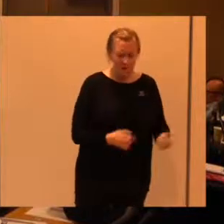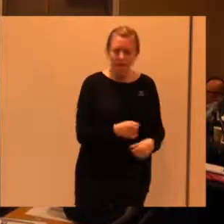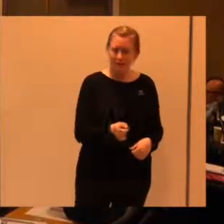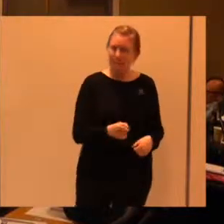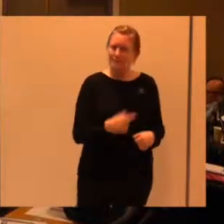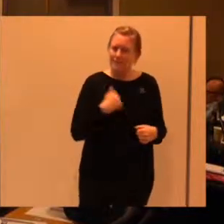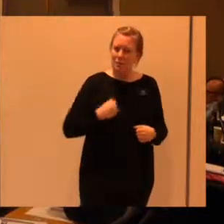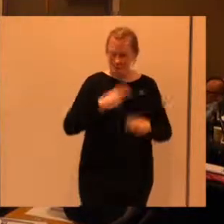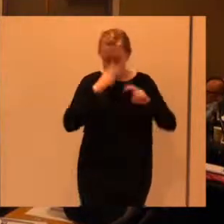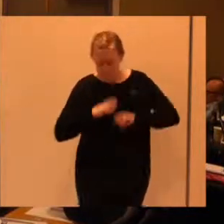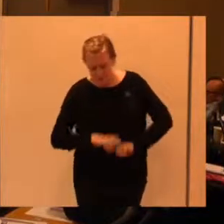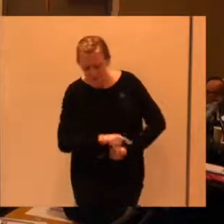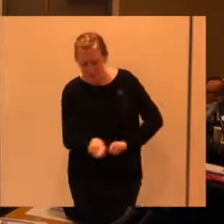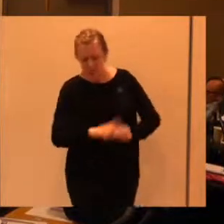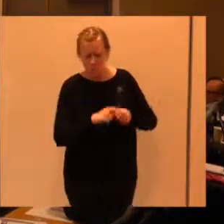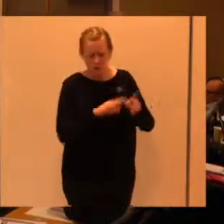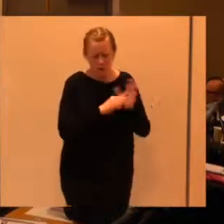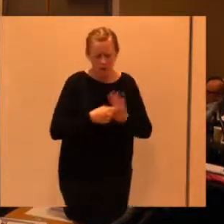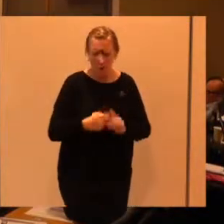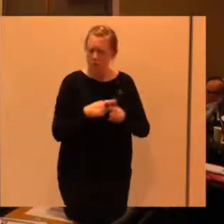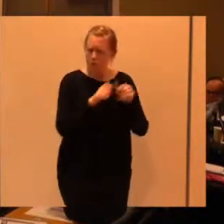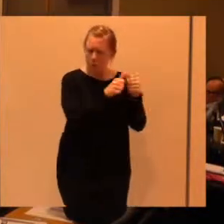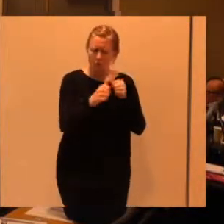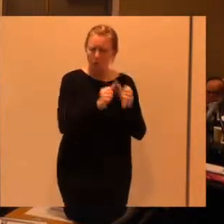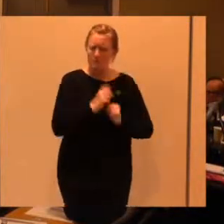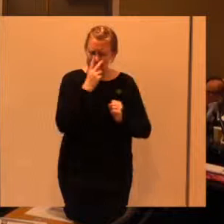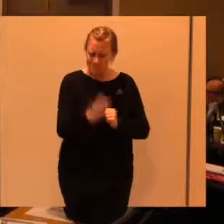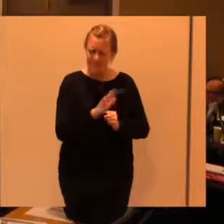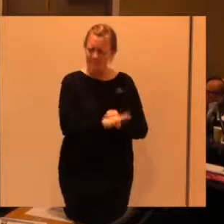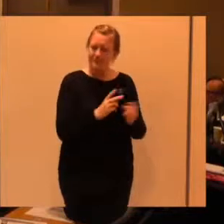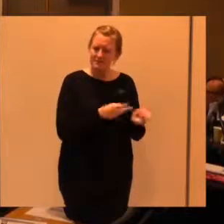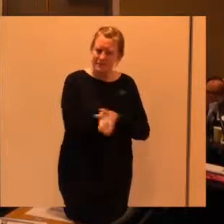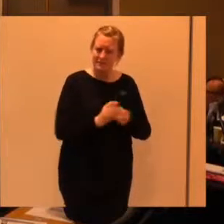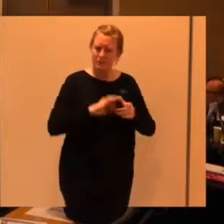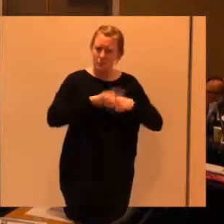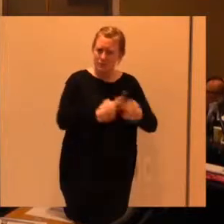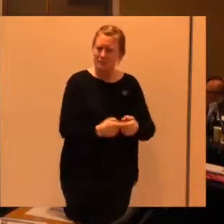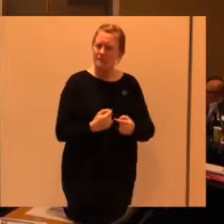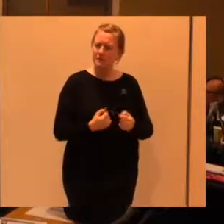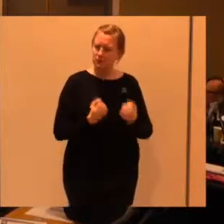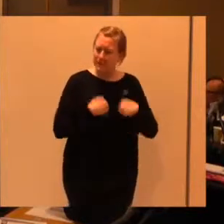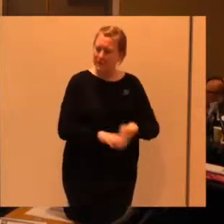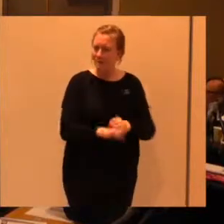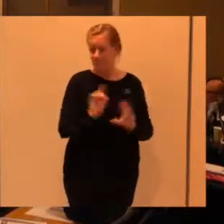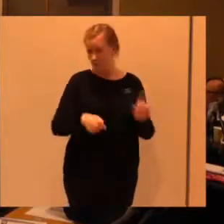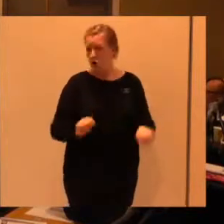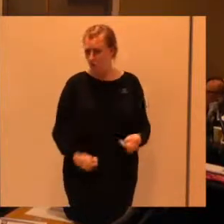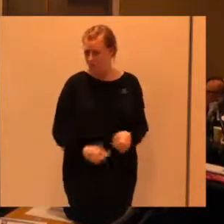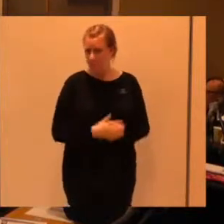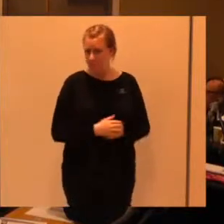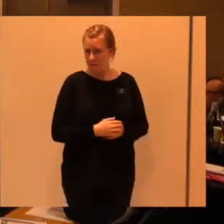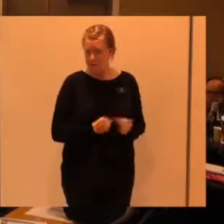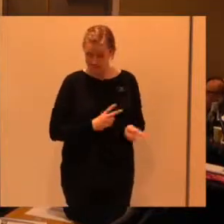måste från sina olika organisationer gå in i standardiseringsprocesser och driva sina krav. För standarden kommer att vara väldigt